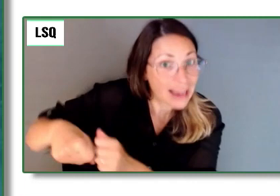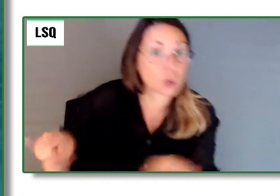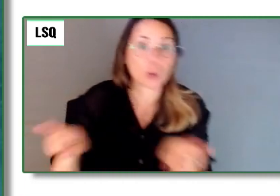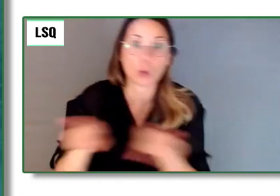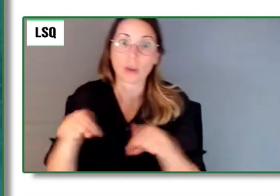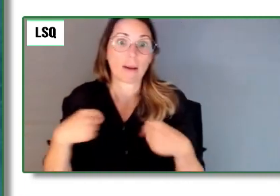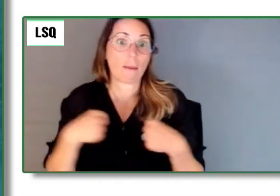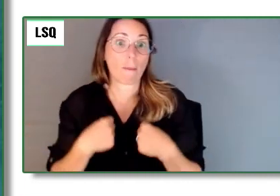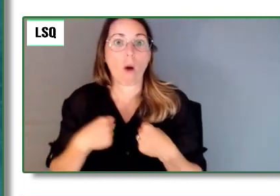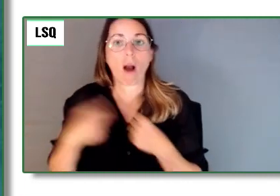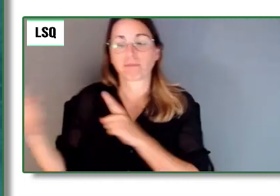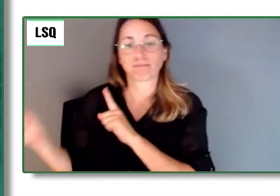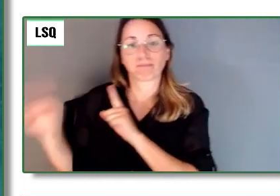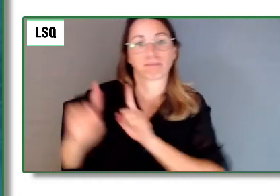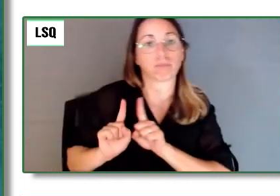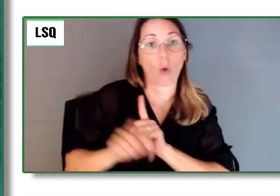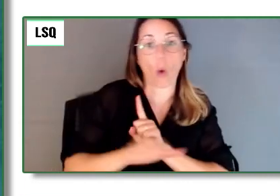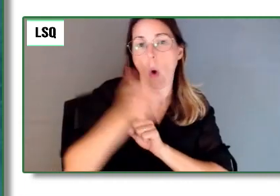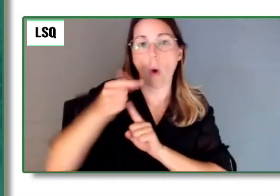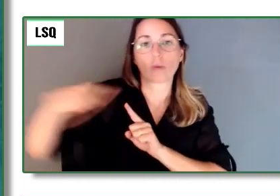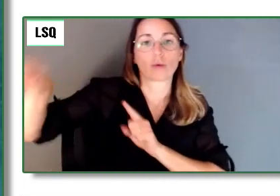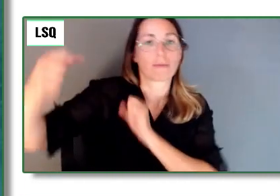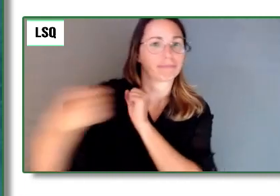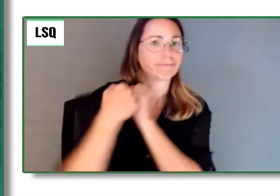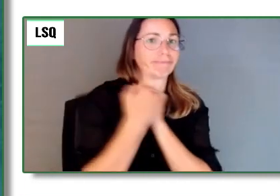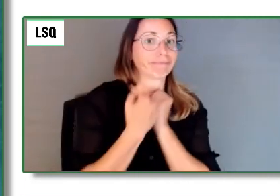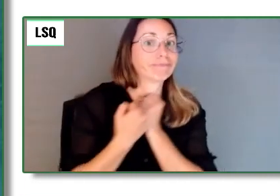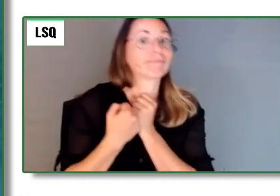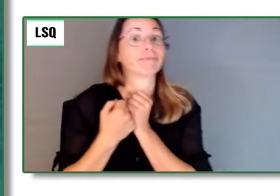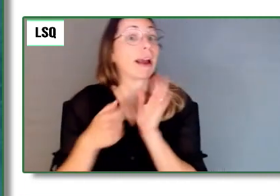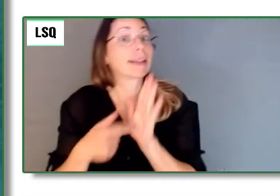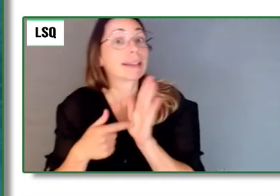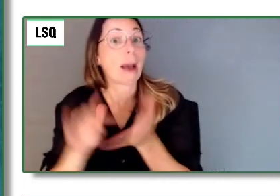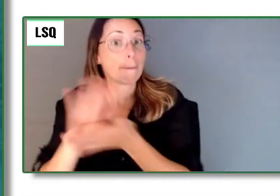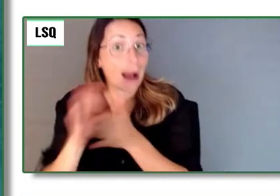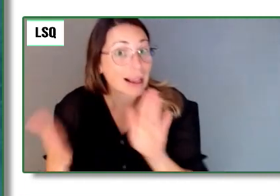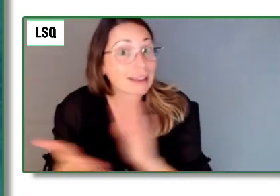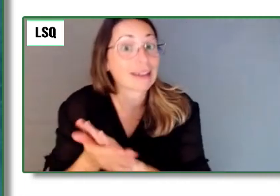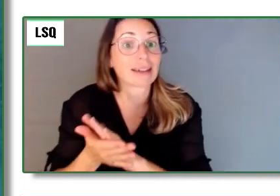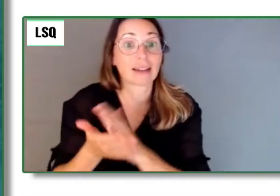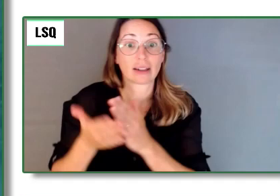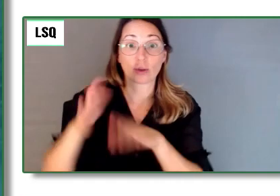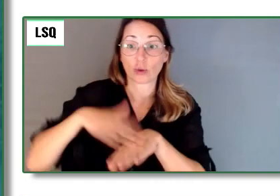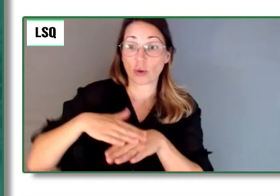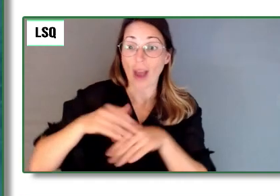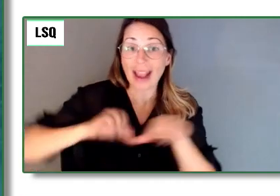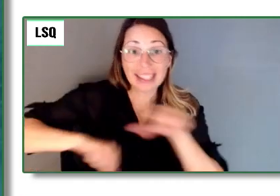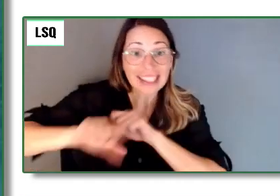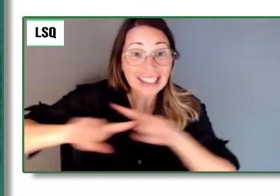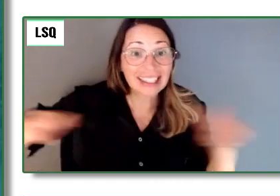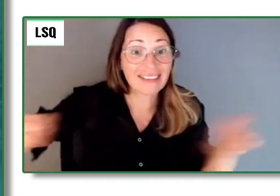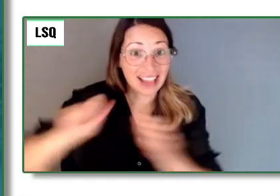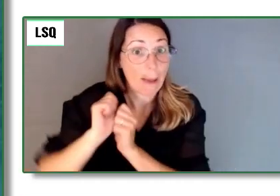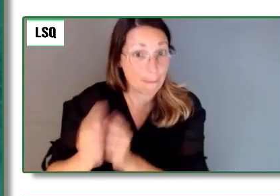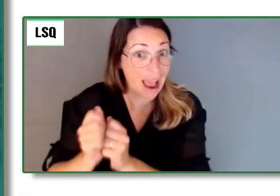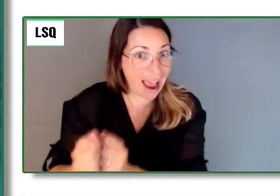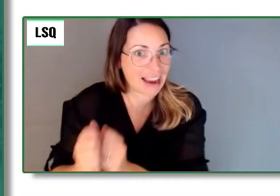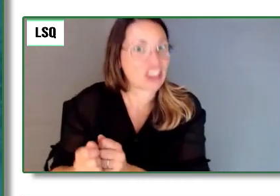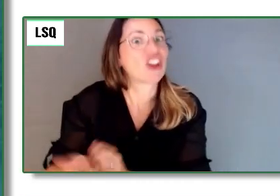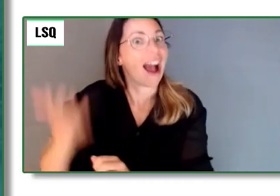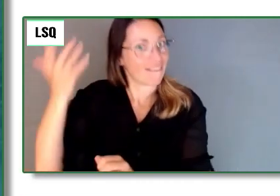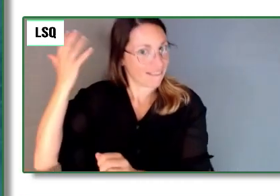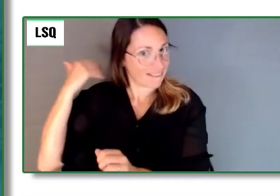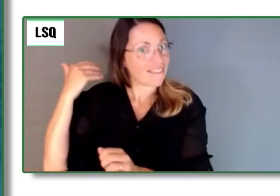je faisais beaucoup de pêche auparavant, de tournois. Je n'en fais plus tellement aujourd'hui. Mais surtout, j'aimerais vous parler de ma vie.